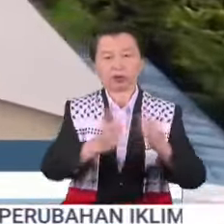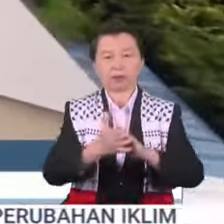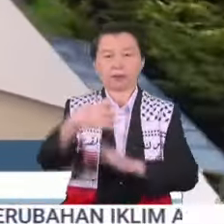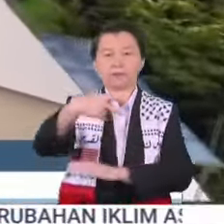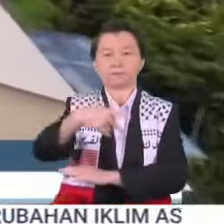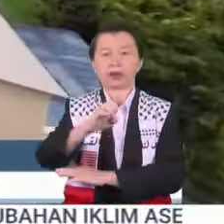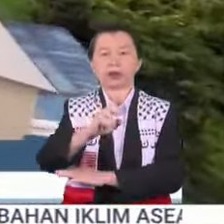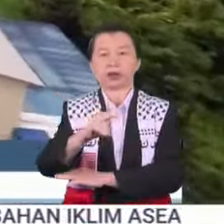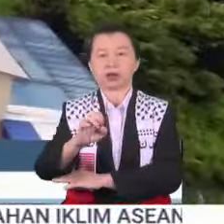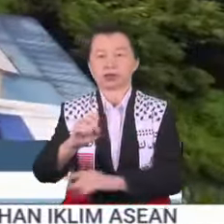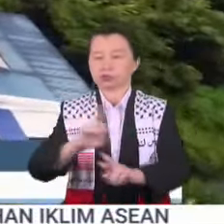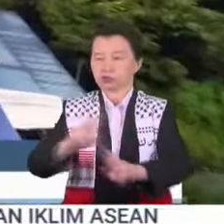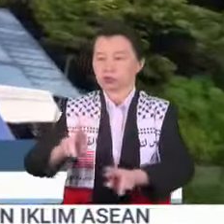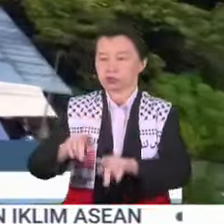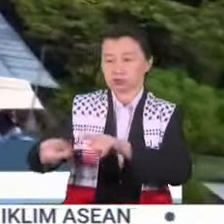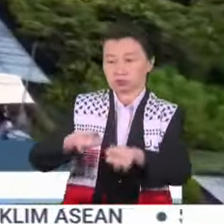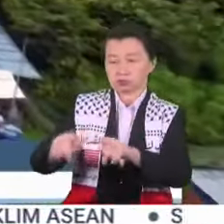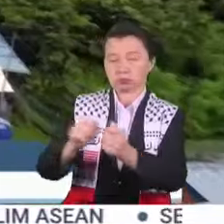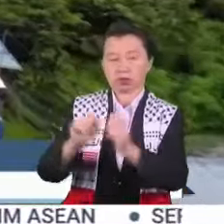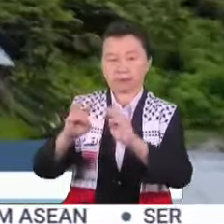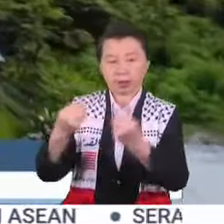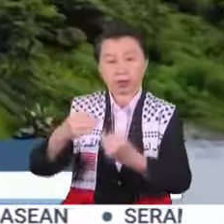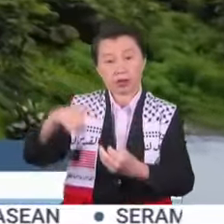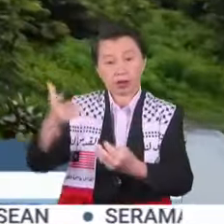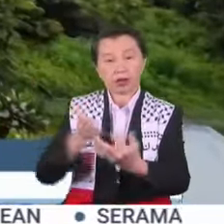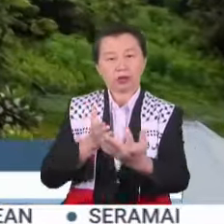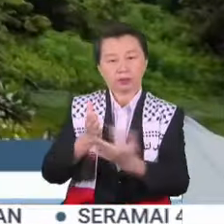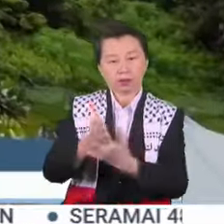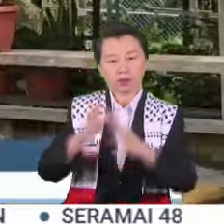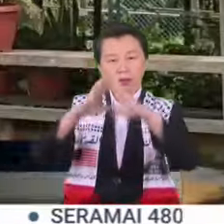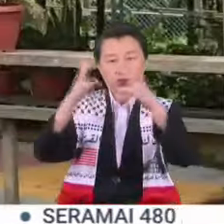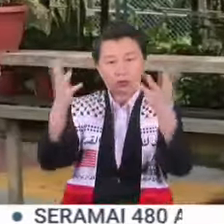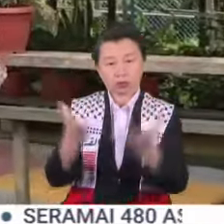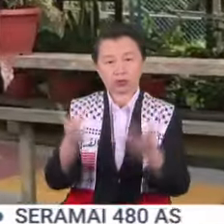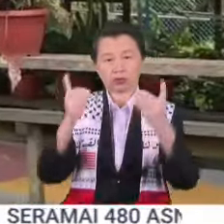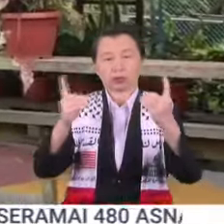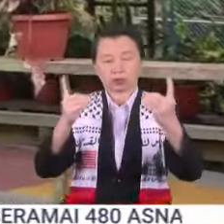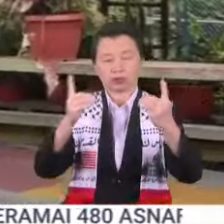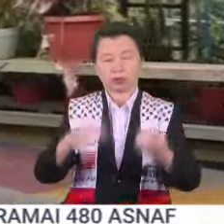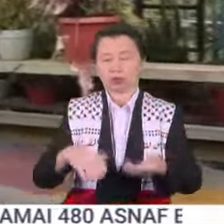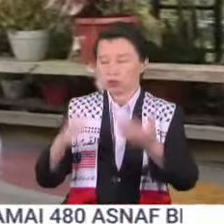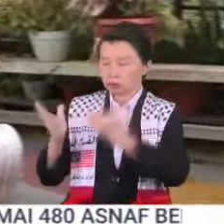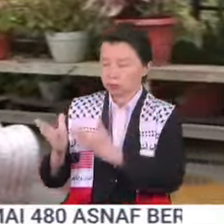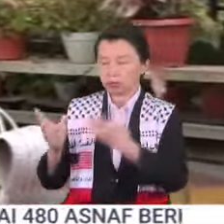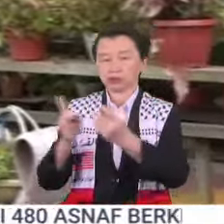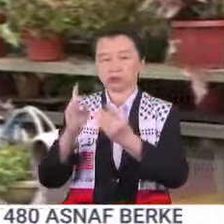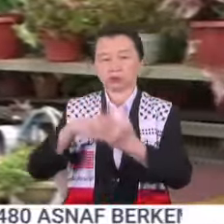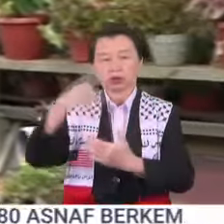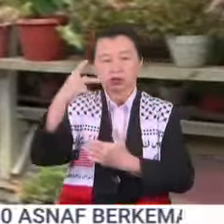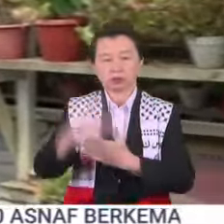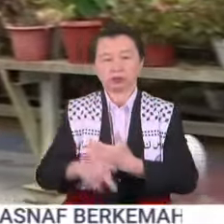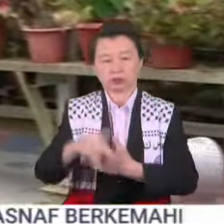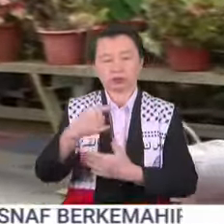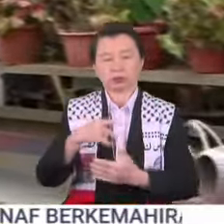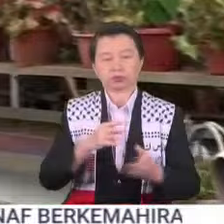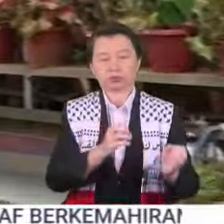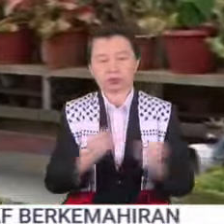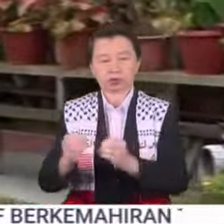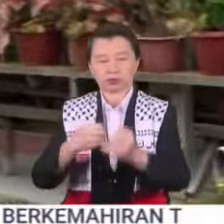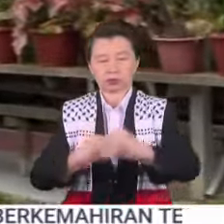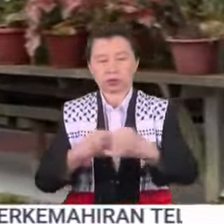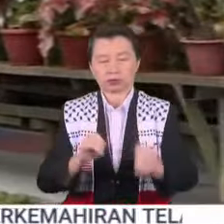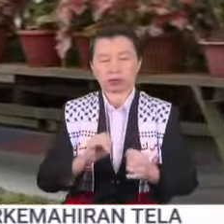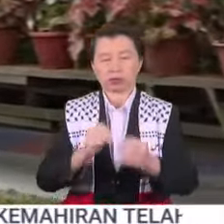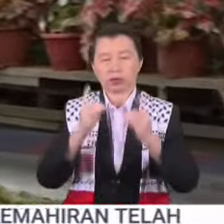penan yang sedia bersaing dengan masyarakat lain melalui dunia pendidikan. Mereka ditemui semasa program Mujing Kenin, anjuran